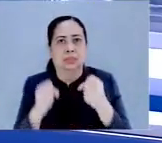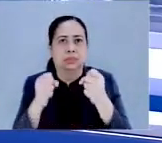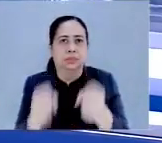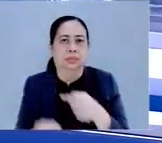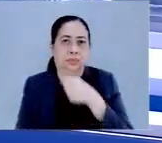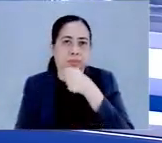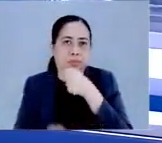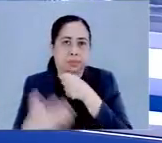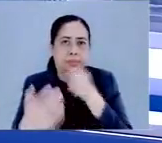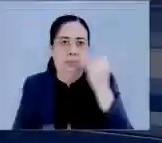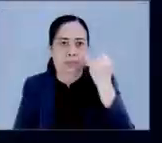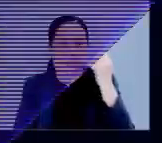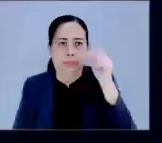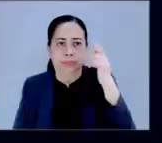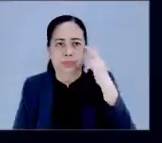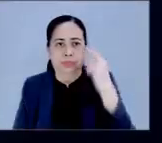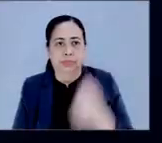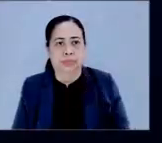si John Aroa.